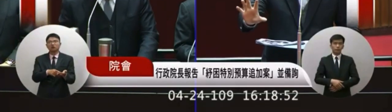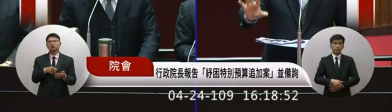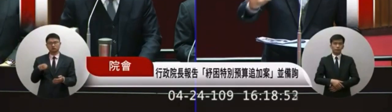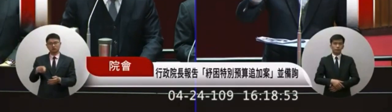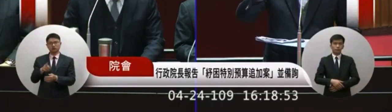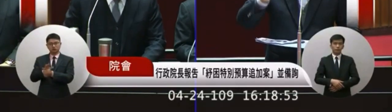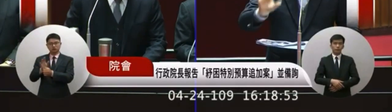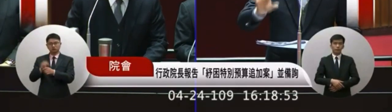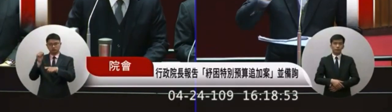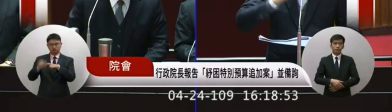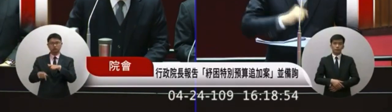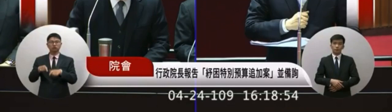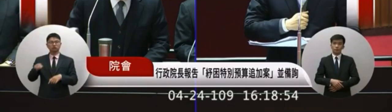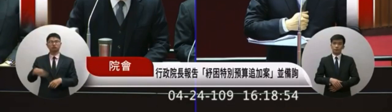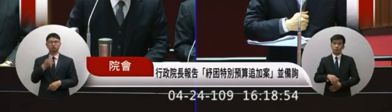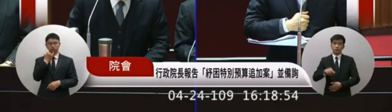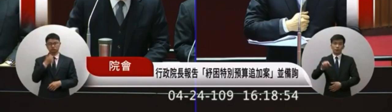请 这个